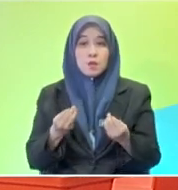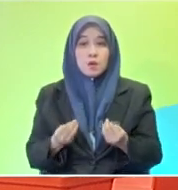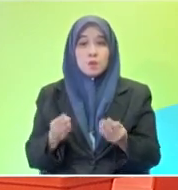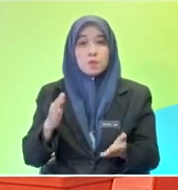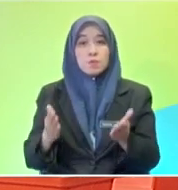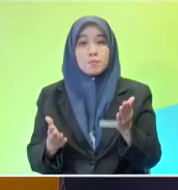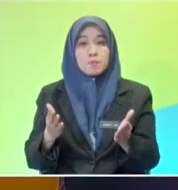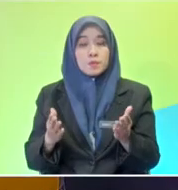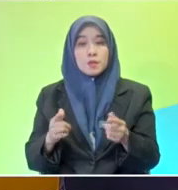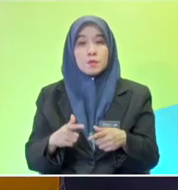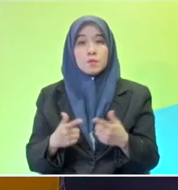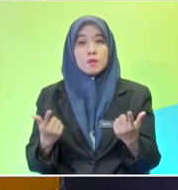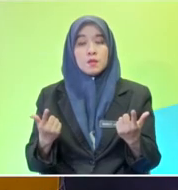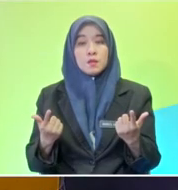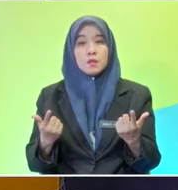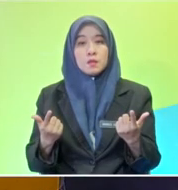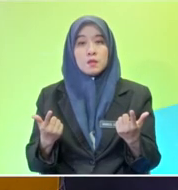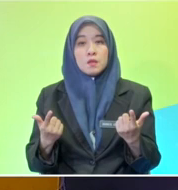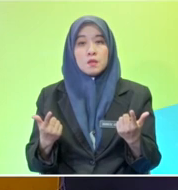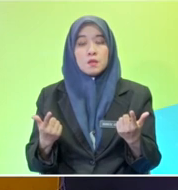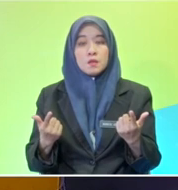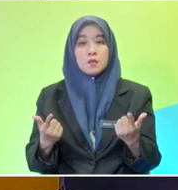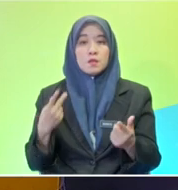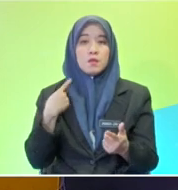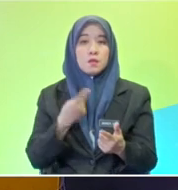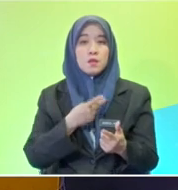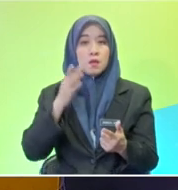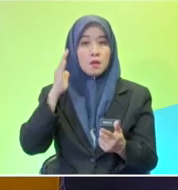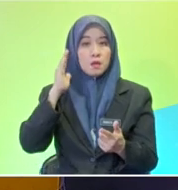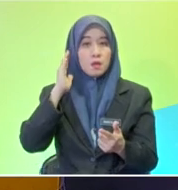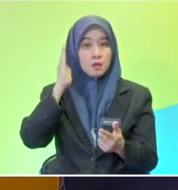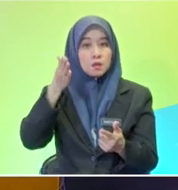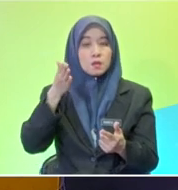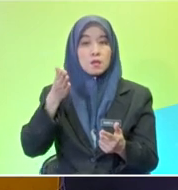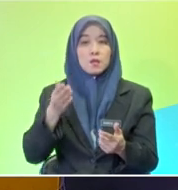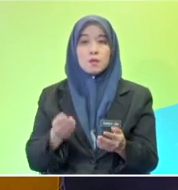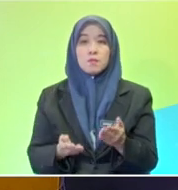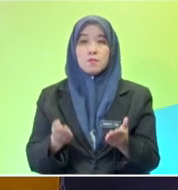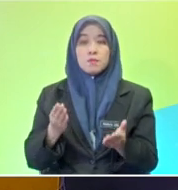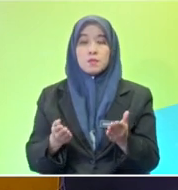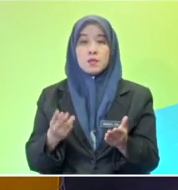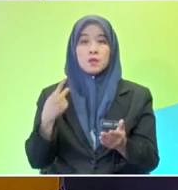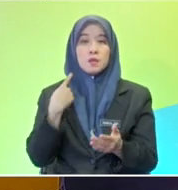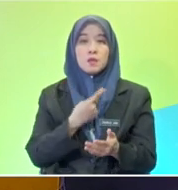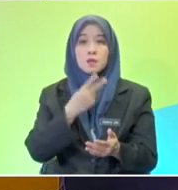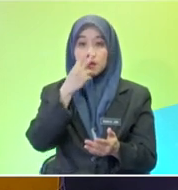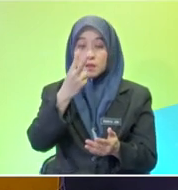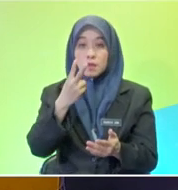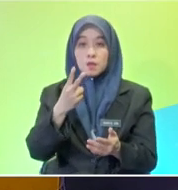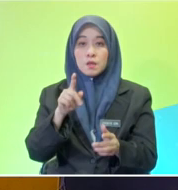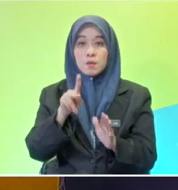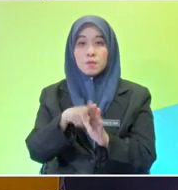ya antaranya. Betul. Kita akan membanding beza, maknanya kita akan melihat